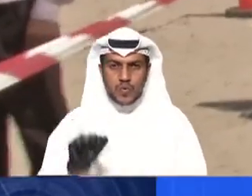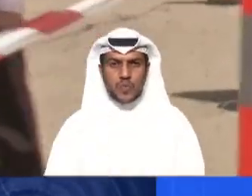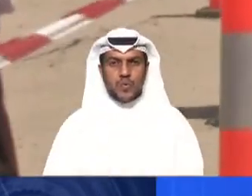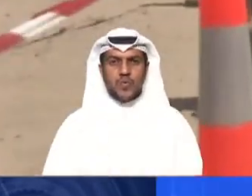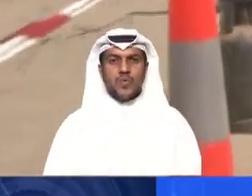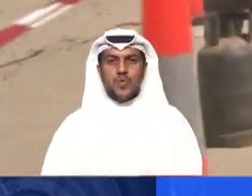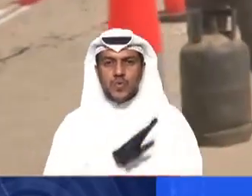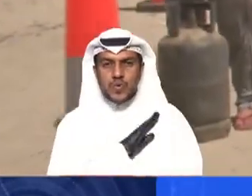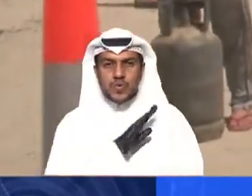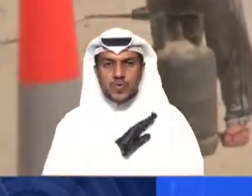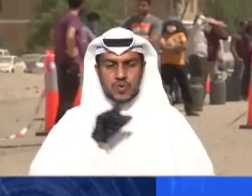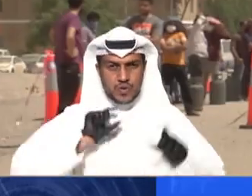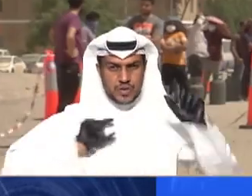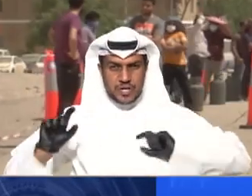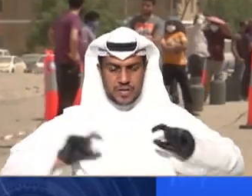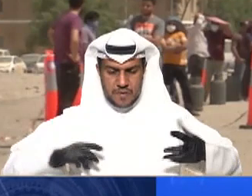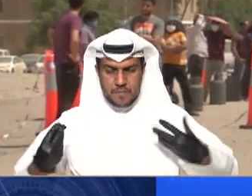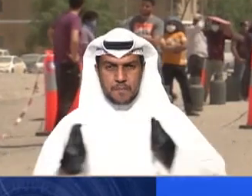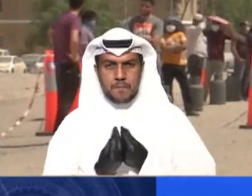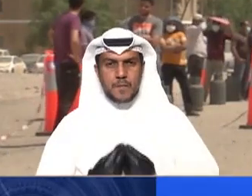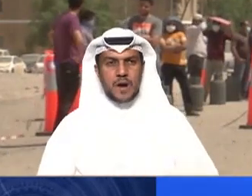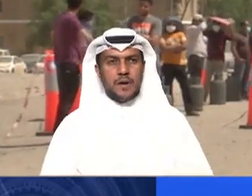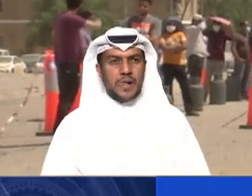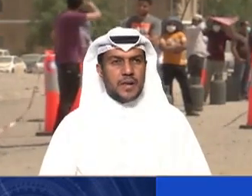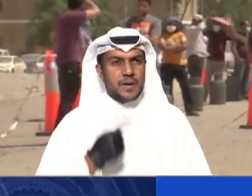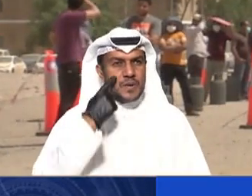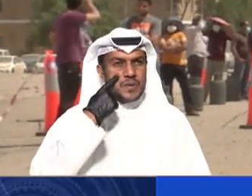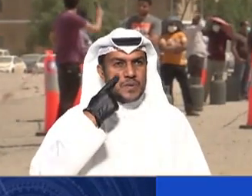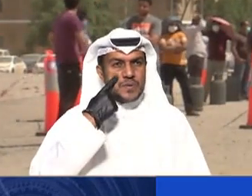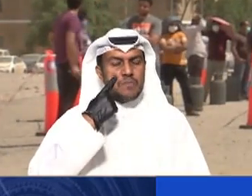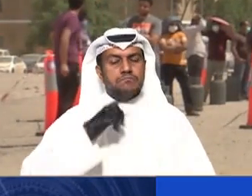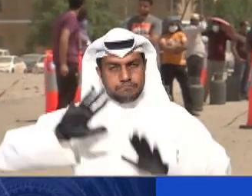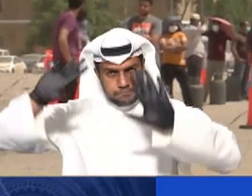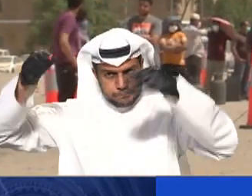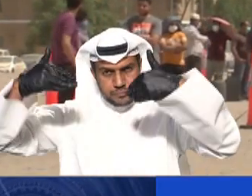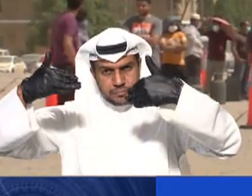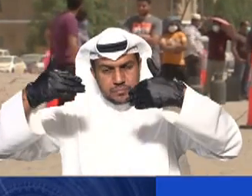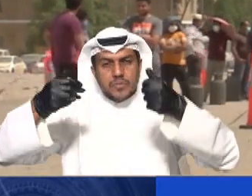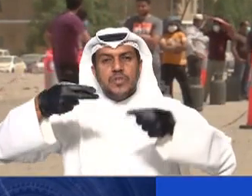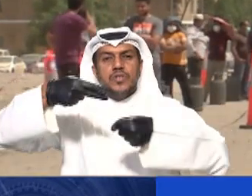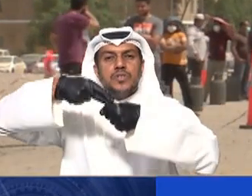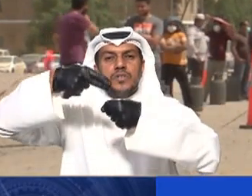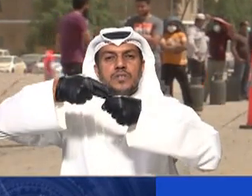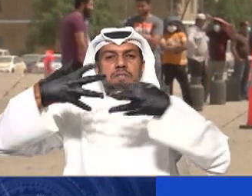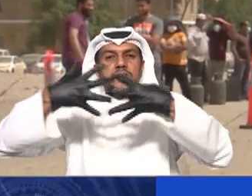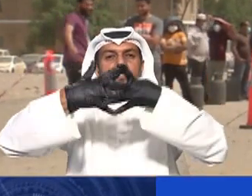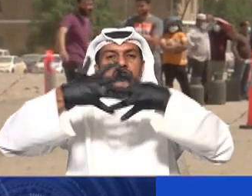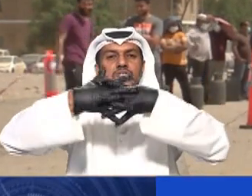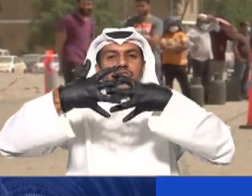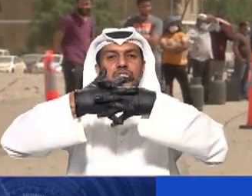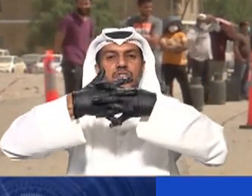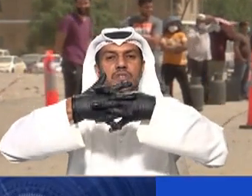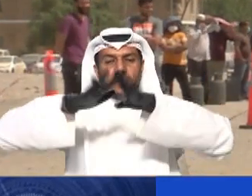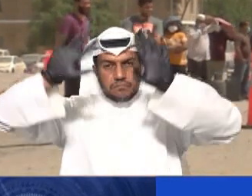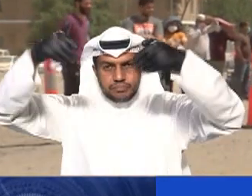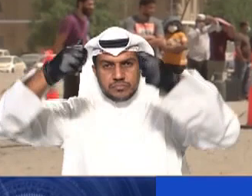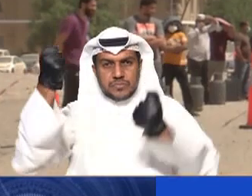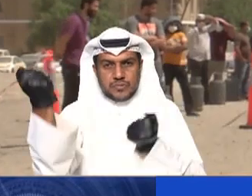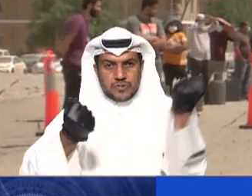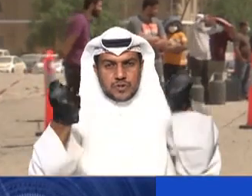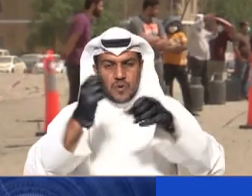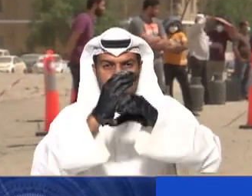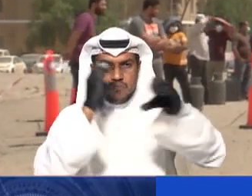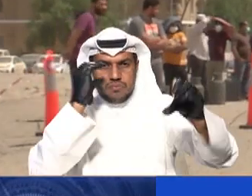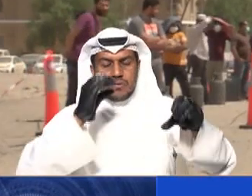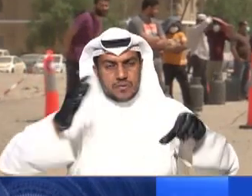الخاصة. من شعيبة طبعا صناعية قاعد يوفرونها الإخوان يعني بشركة الناقلات، وقاعد تي تقريبا حسب الحاجة يعني تي سيارة